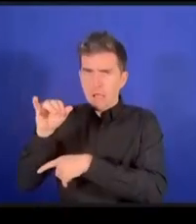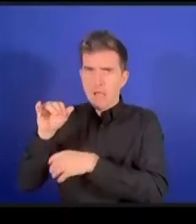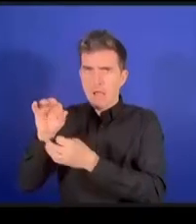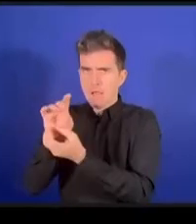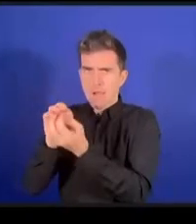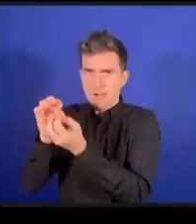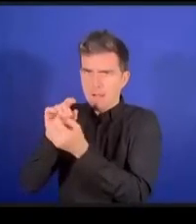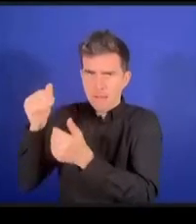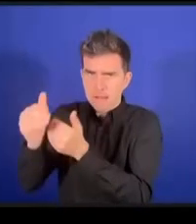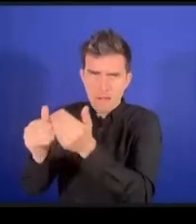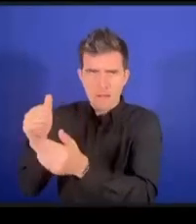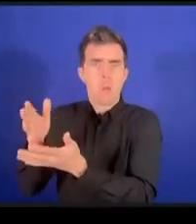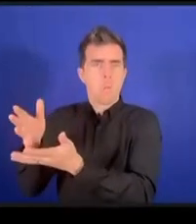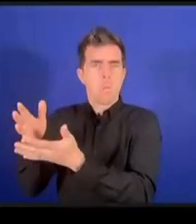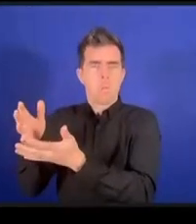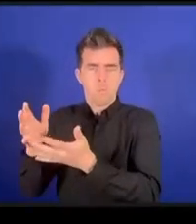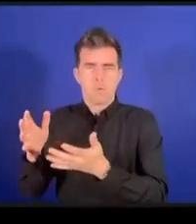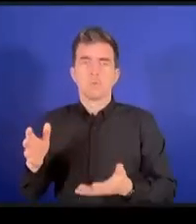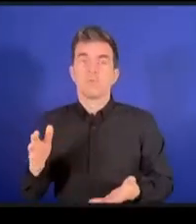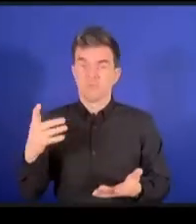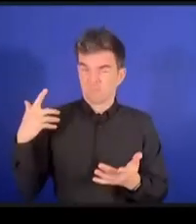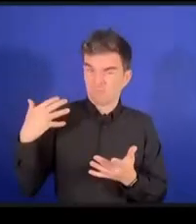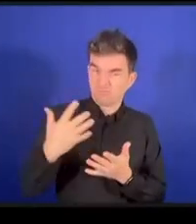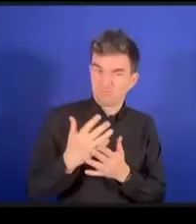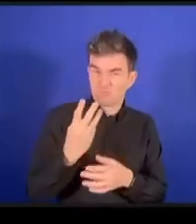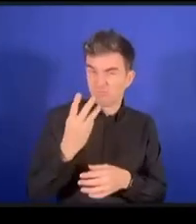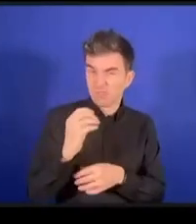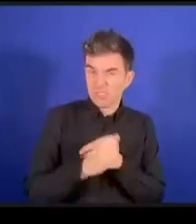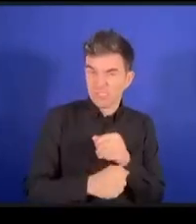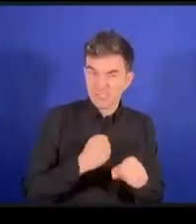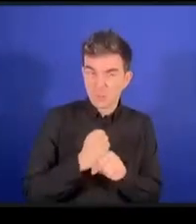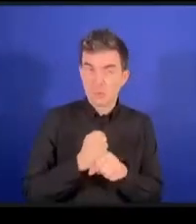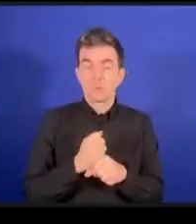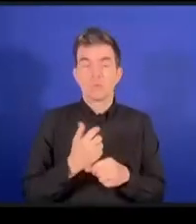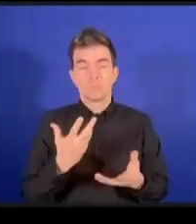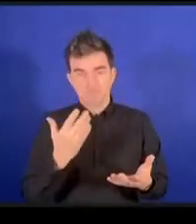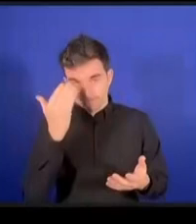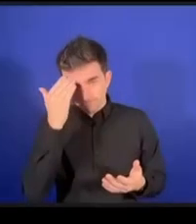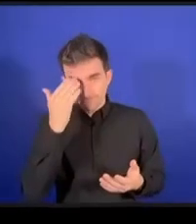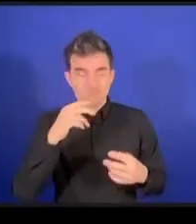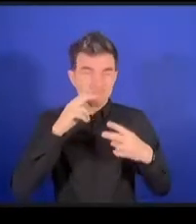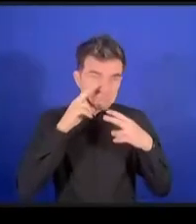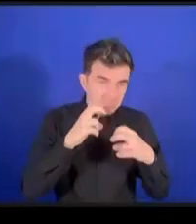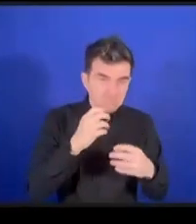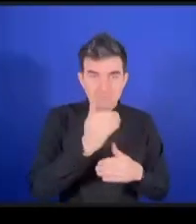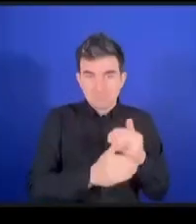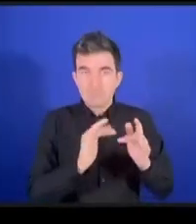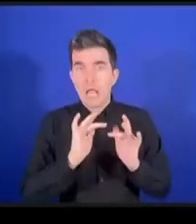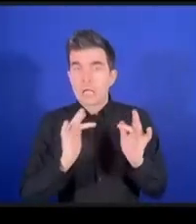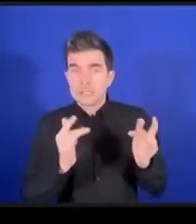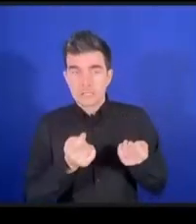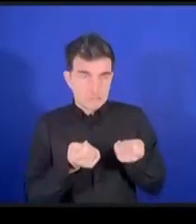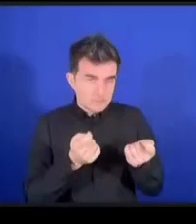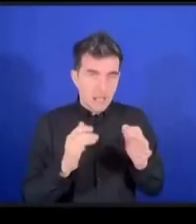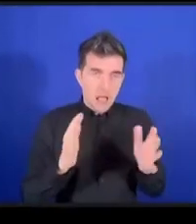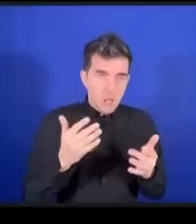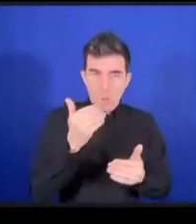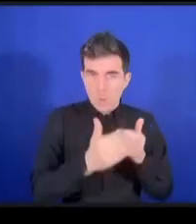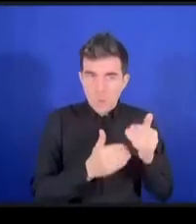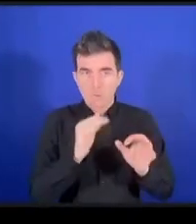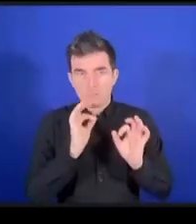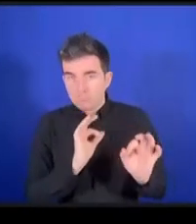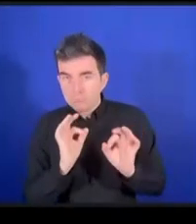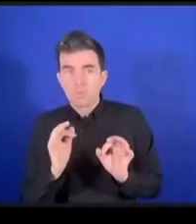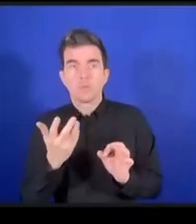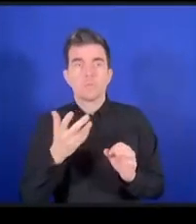опыта изучения и исследований посвящённых управлению и формальному строительству